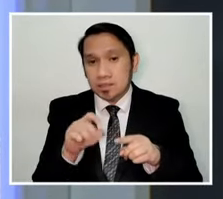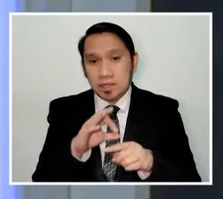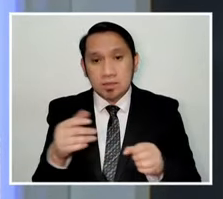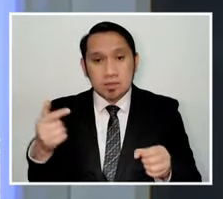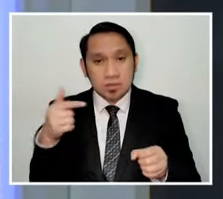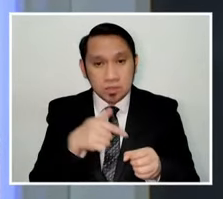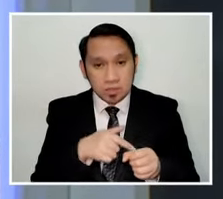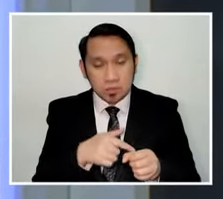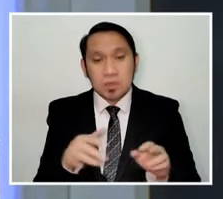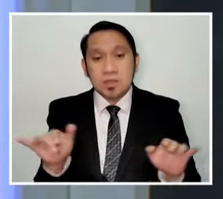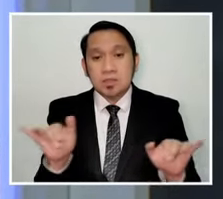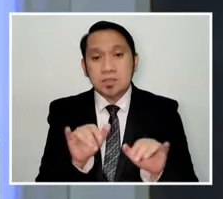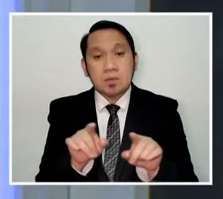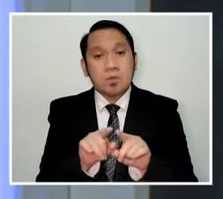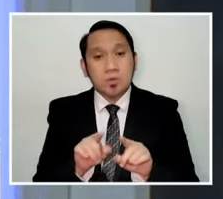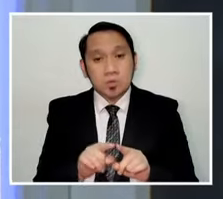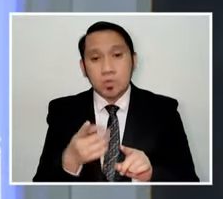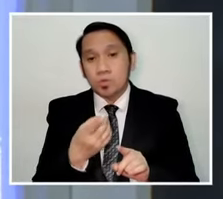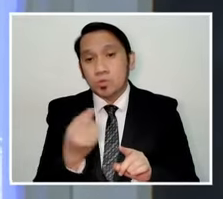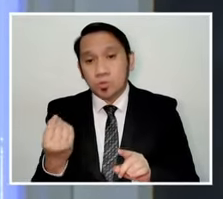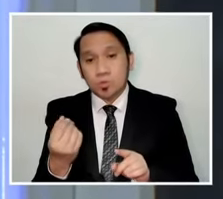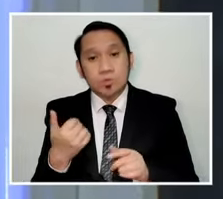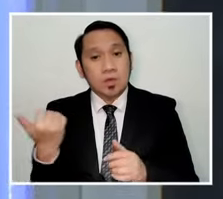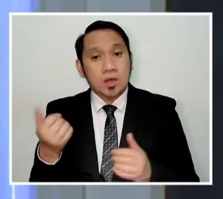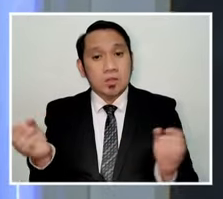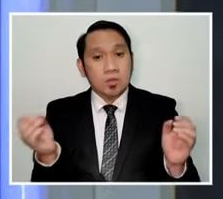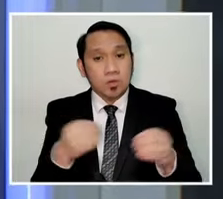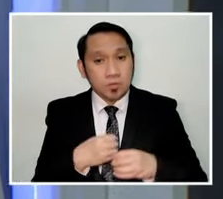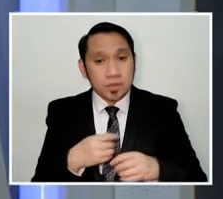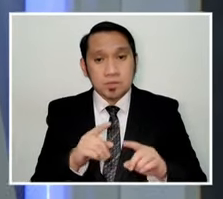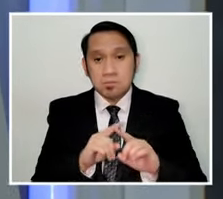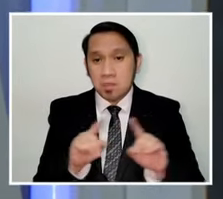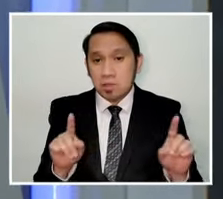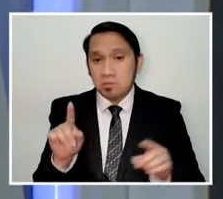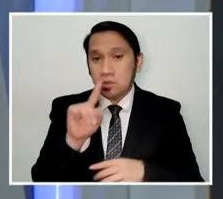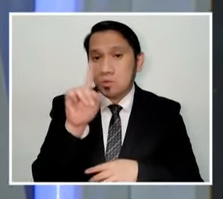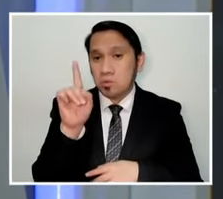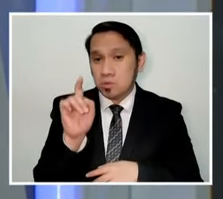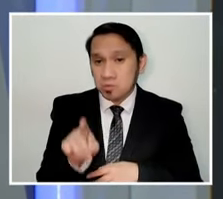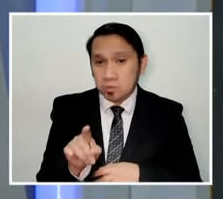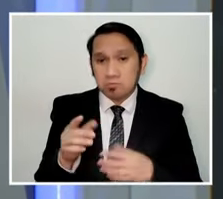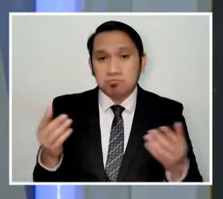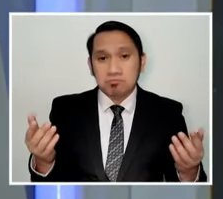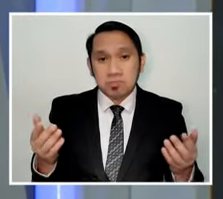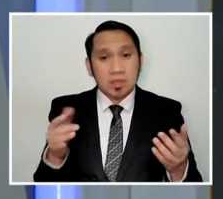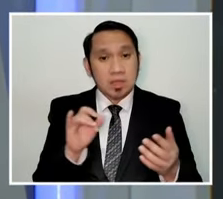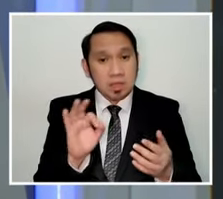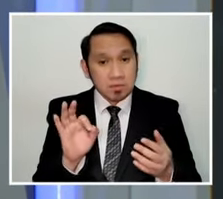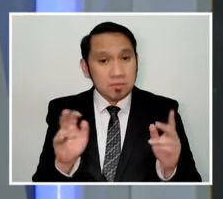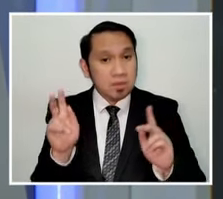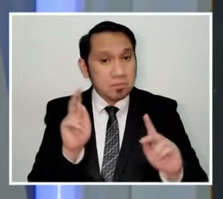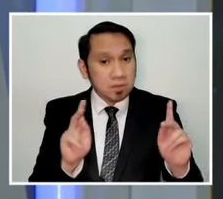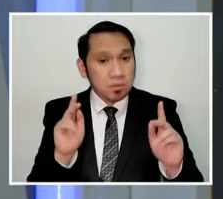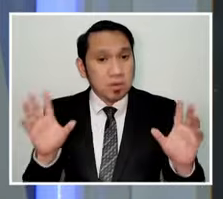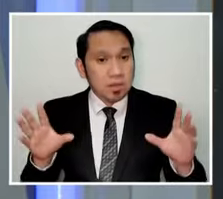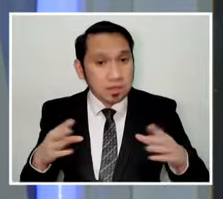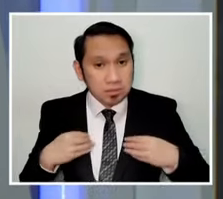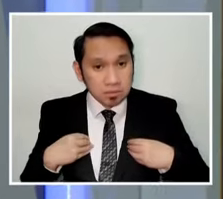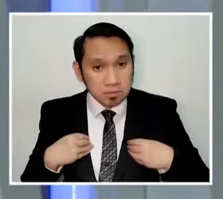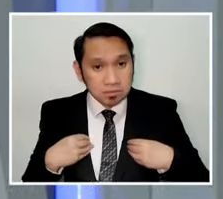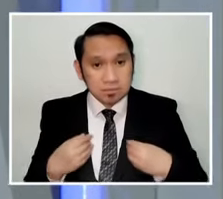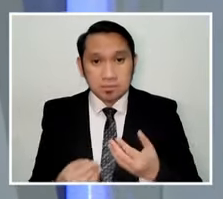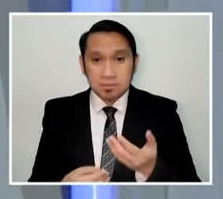pang ahensya ng gobyerno. Pero may ilang kumikwestiyon kung pabor kaya ito sa publiko. Nagpapatrol,